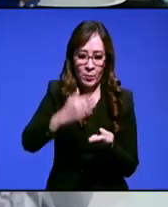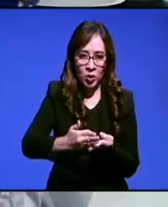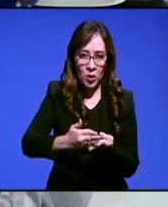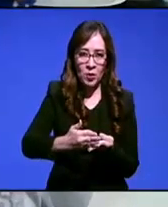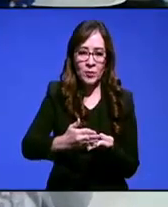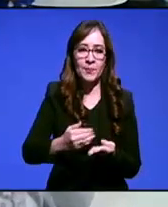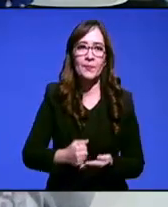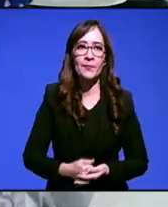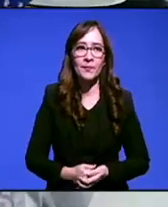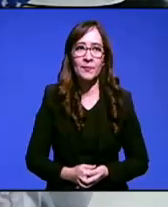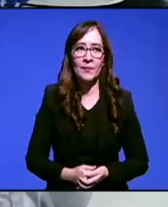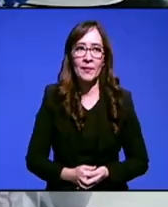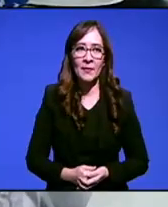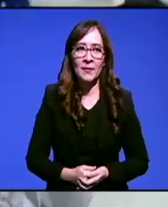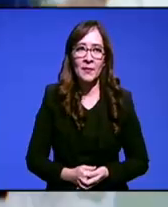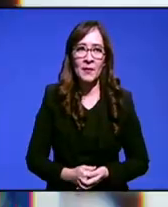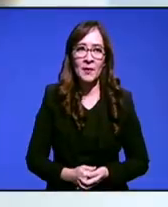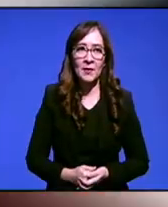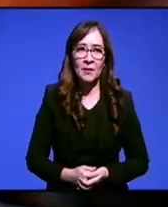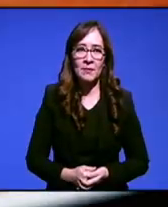ya. Oke. Okay.